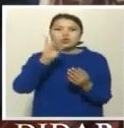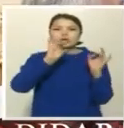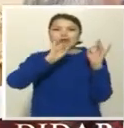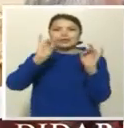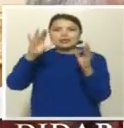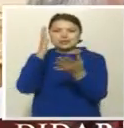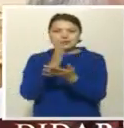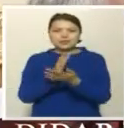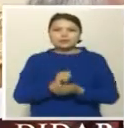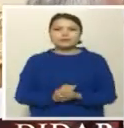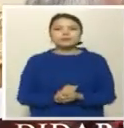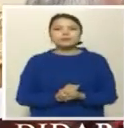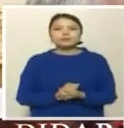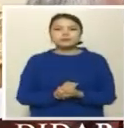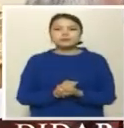баяндалған.